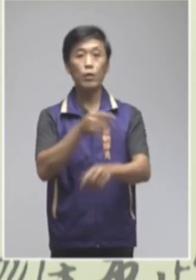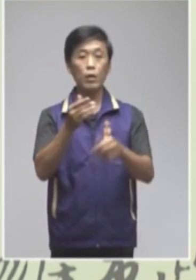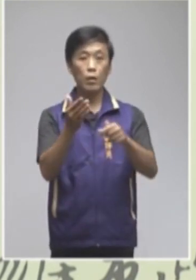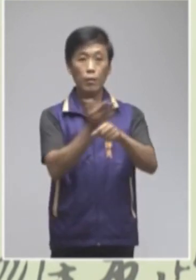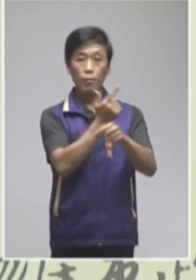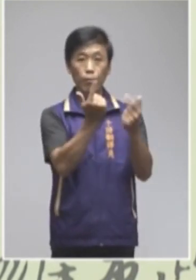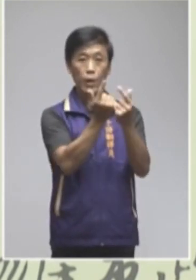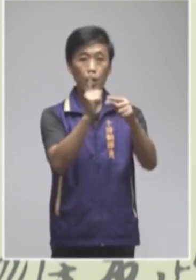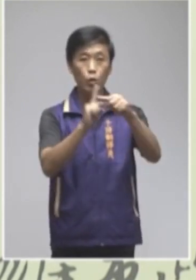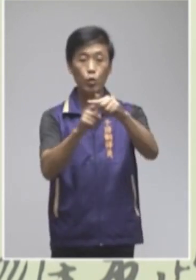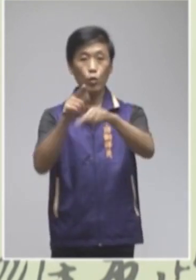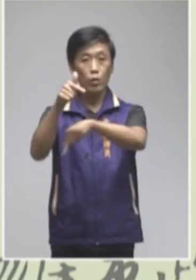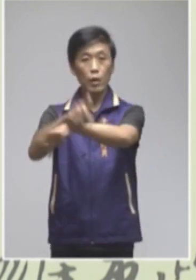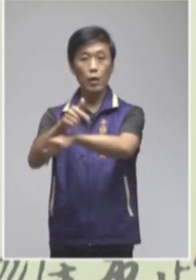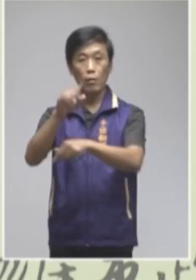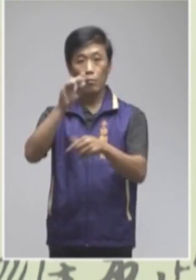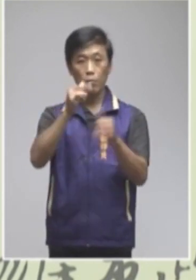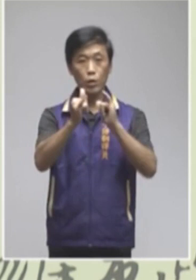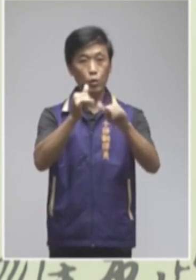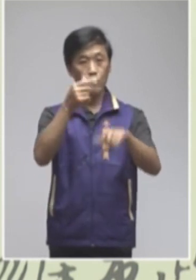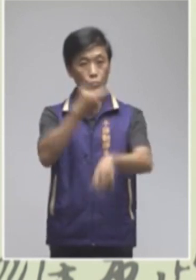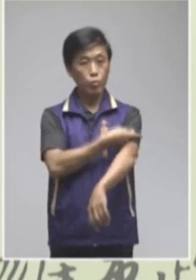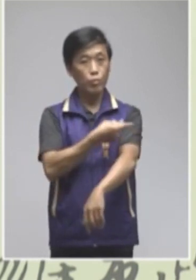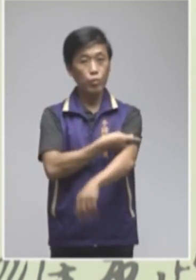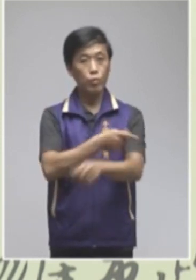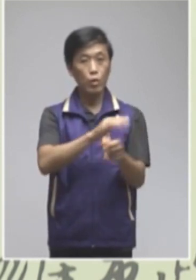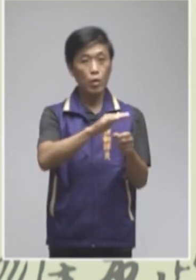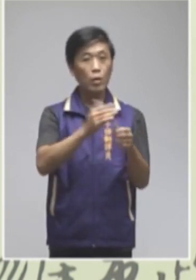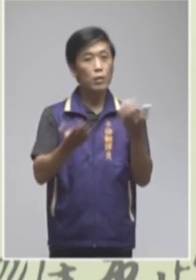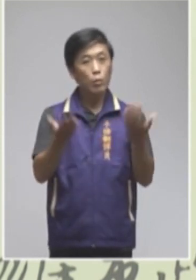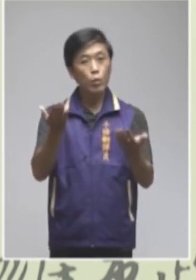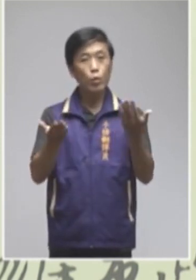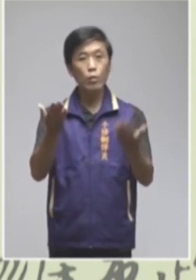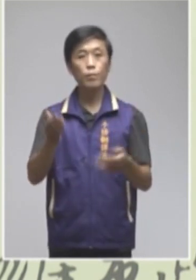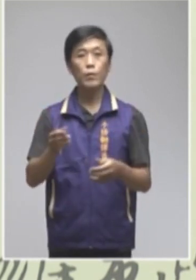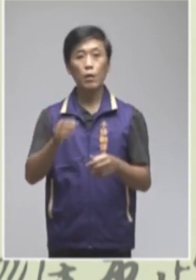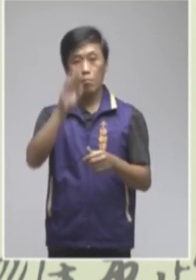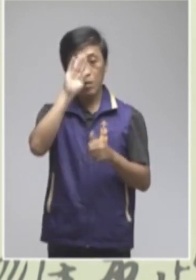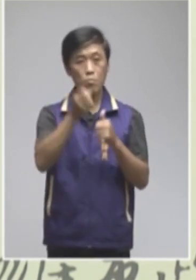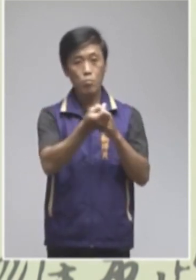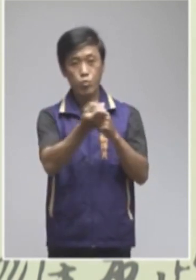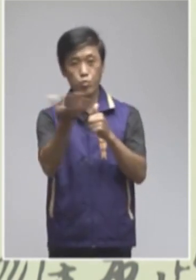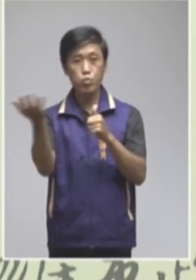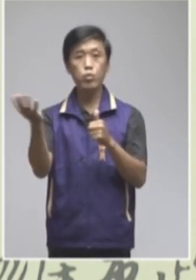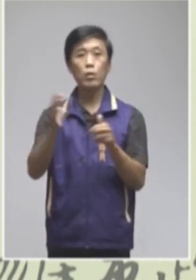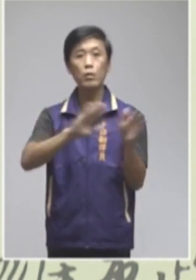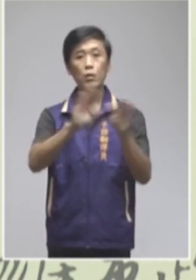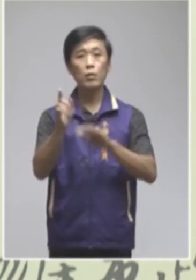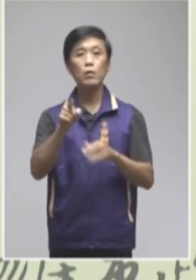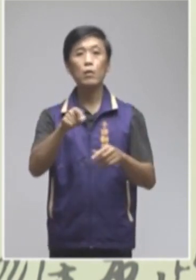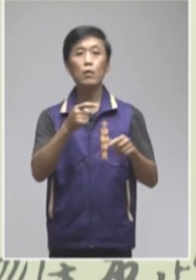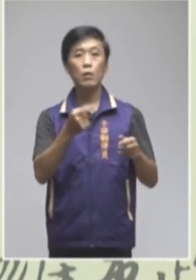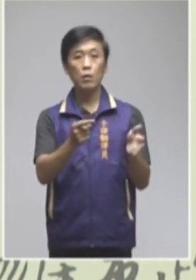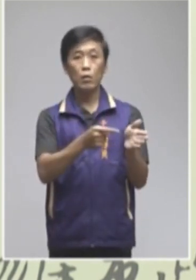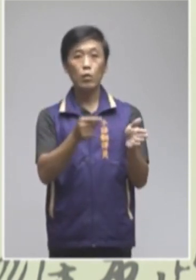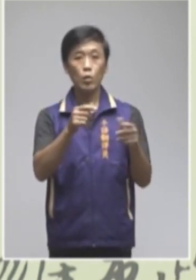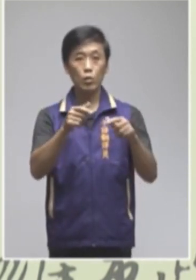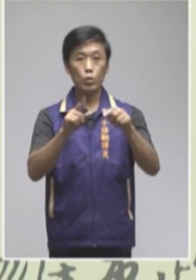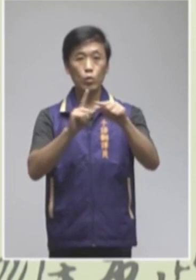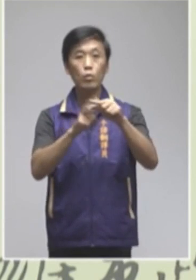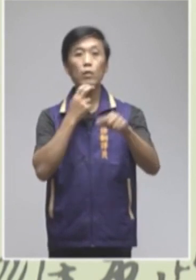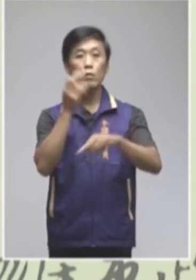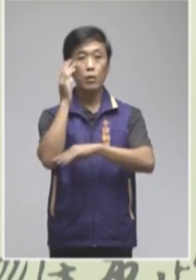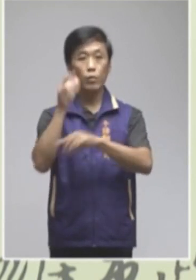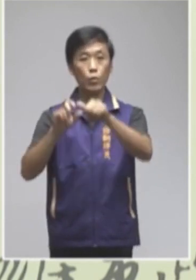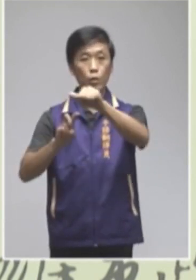大家的疫苗的覆盖率其实都差不多。那盛行率，这个是中央在5月26号